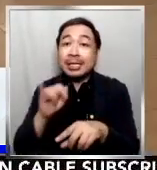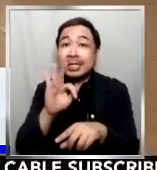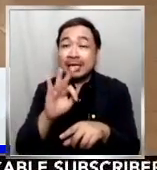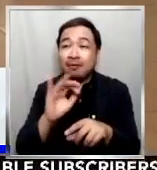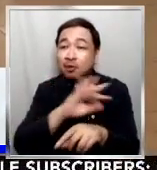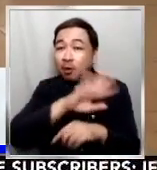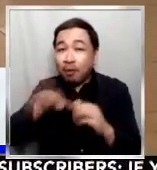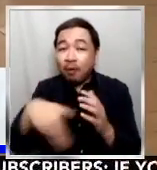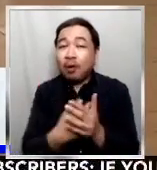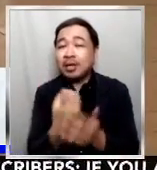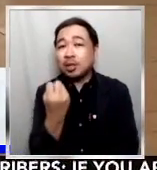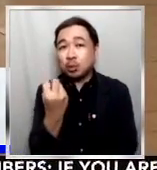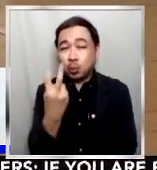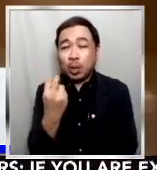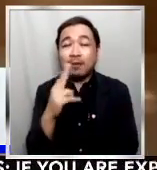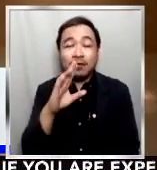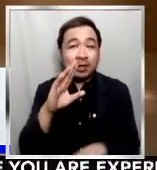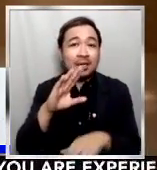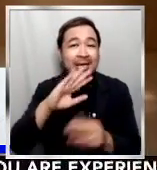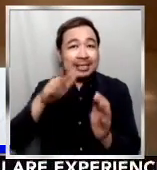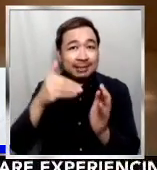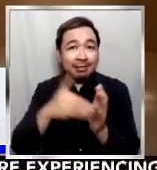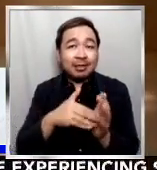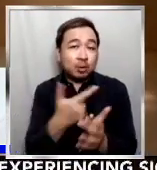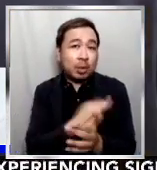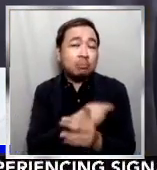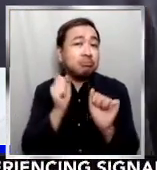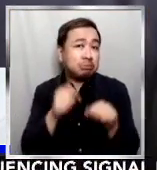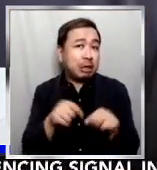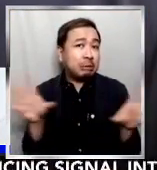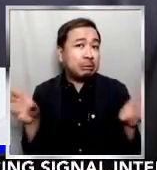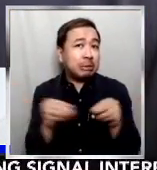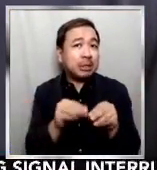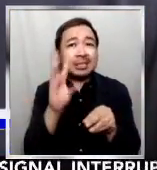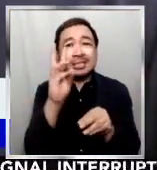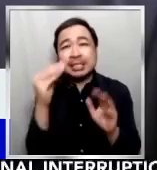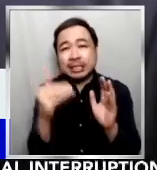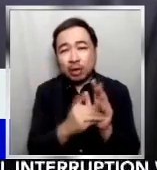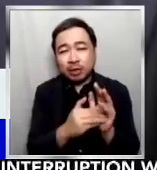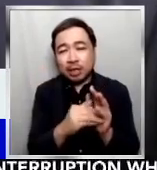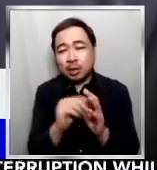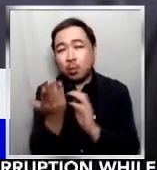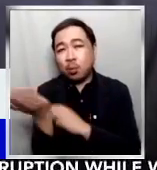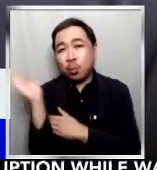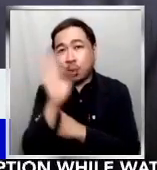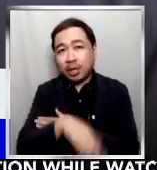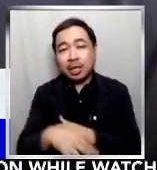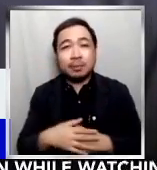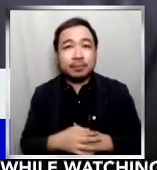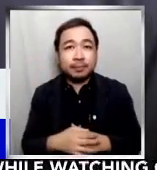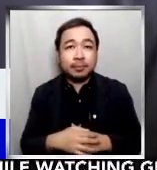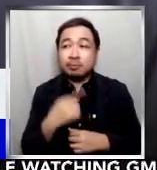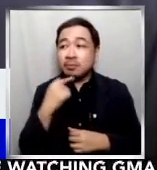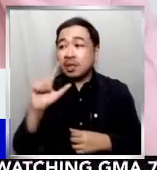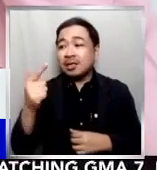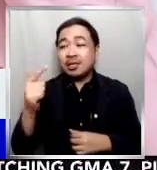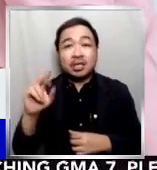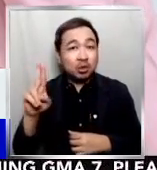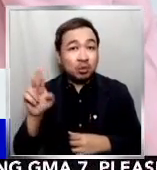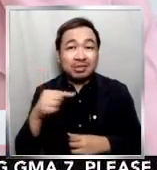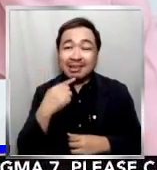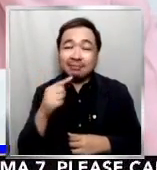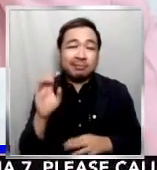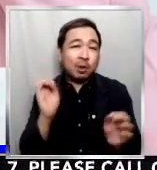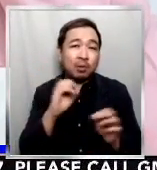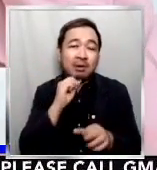simbahan, kaya ang 6,000 jobs kada araw. Kaya walang bakunahan, according to the LGU, ay wala pong sapat na bakuna. Kung konti